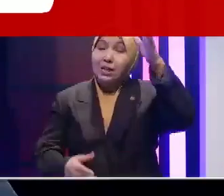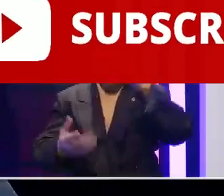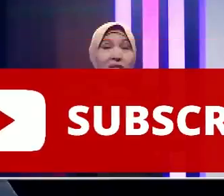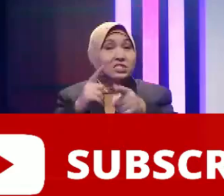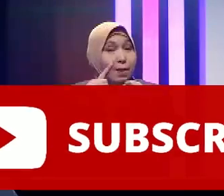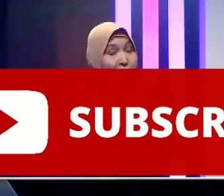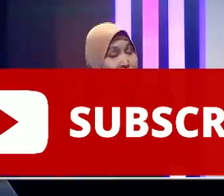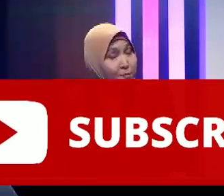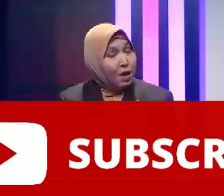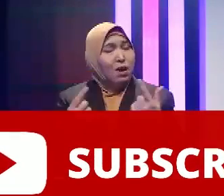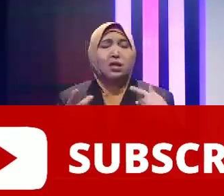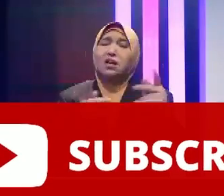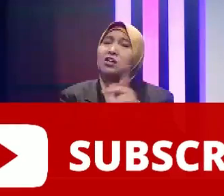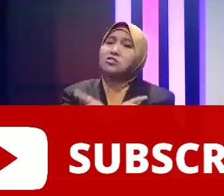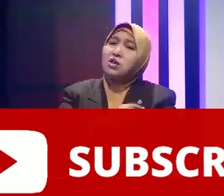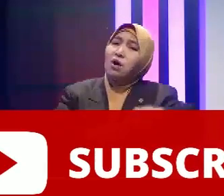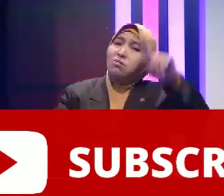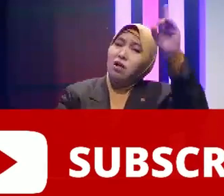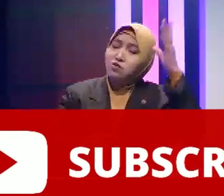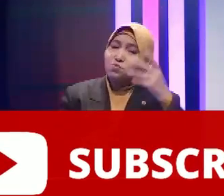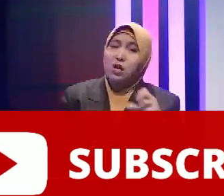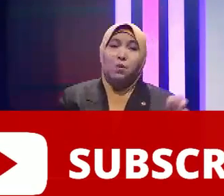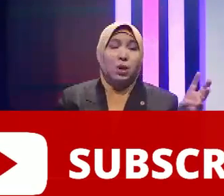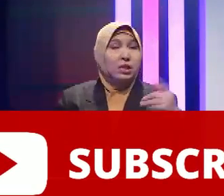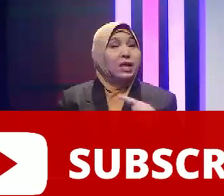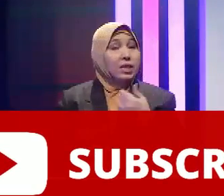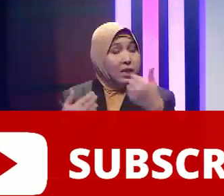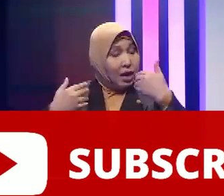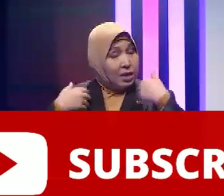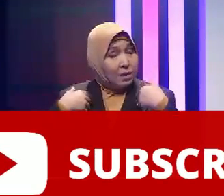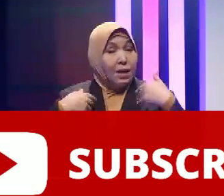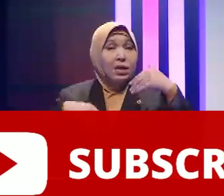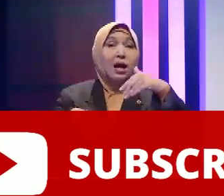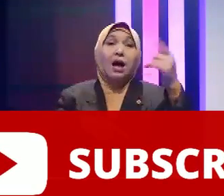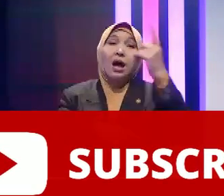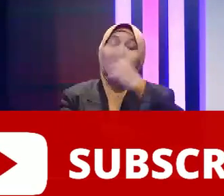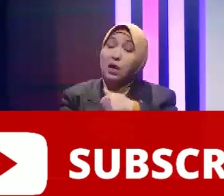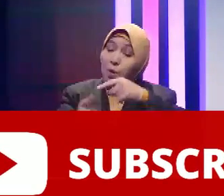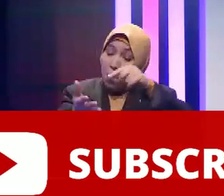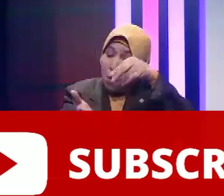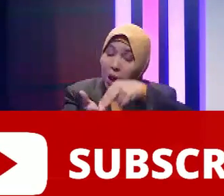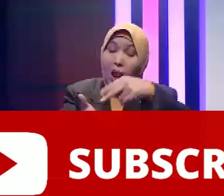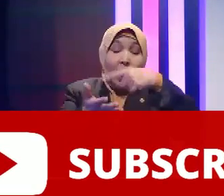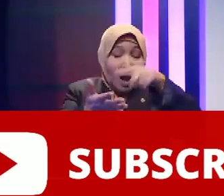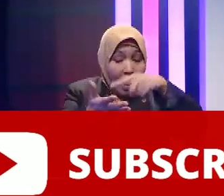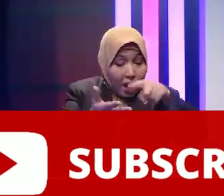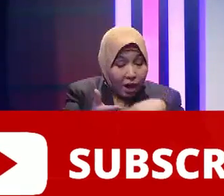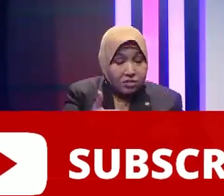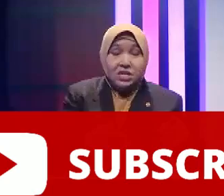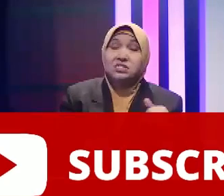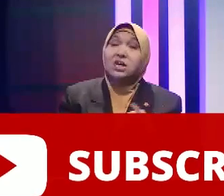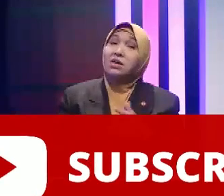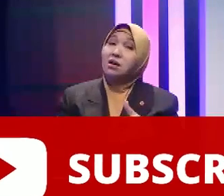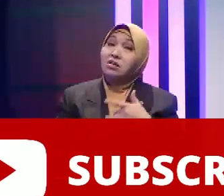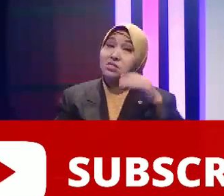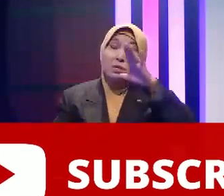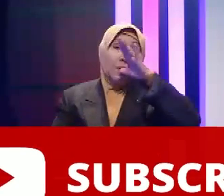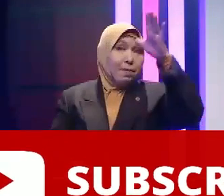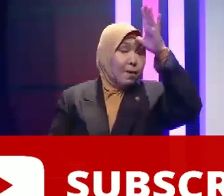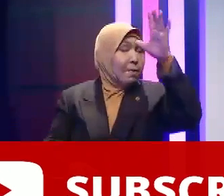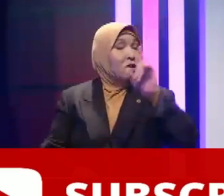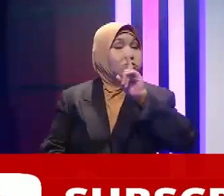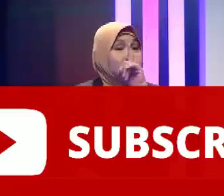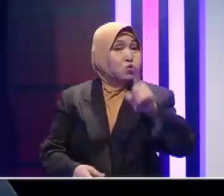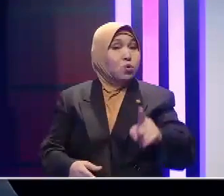sahabat-sahabat Al-Quran yang dikasih Allah Subhanahu Wa Taala sekalian, kita berada di hari ulang kaji ini. Saya kira ibu-ibu, ayah-ayah pasti hari